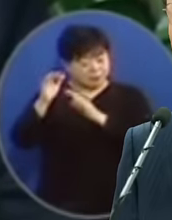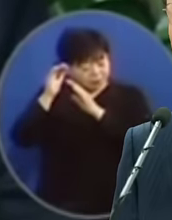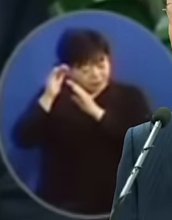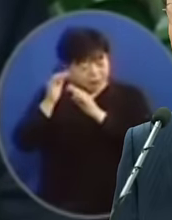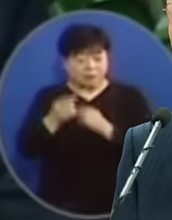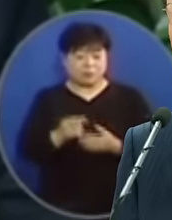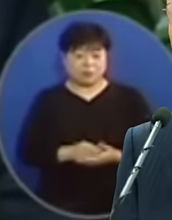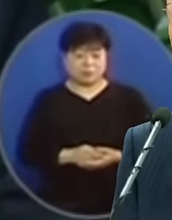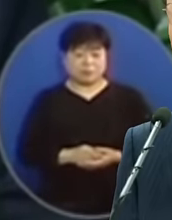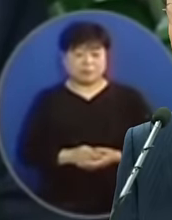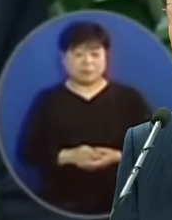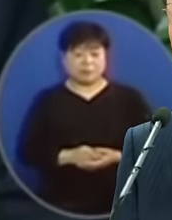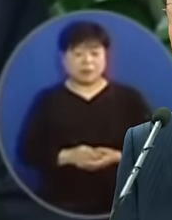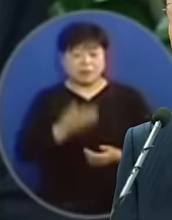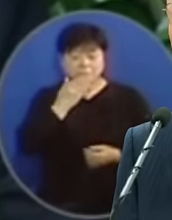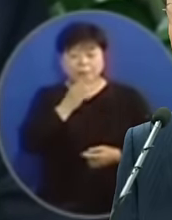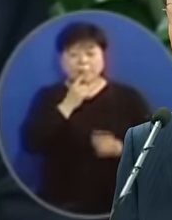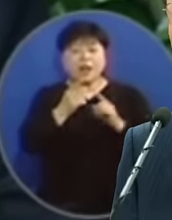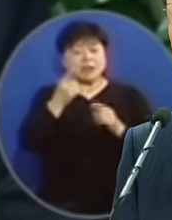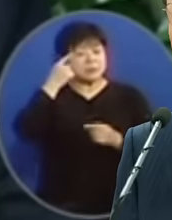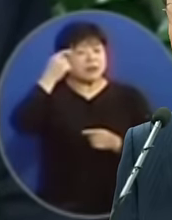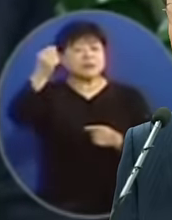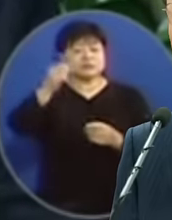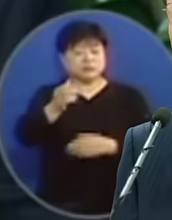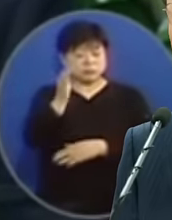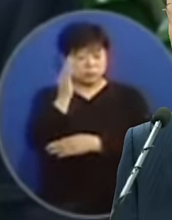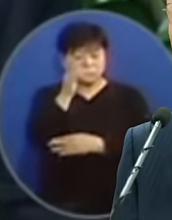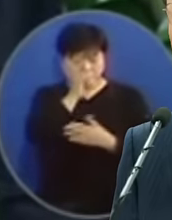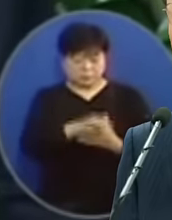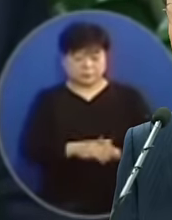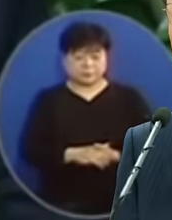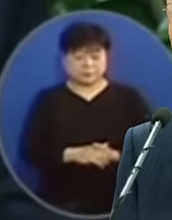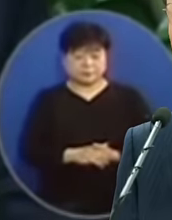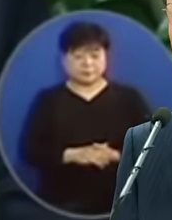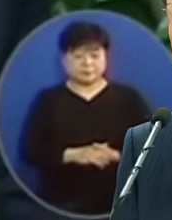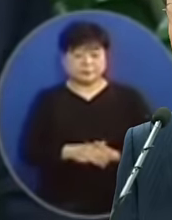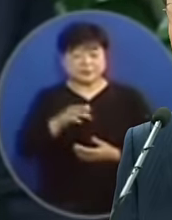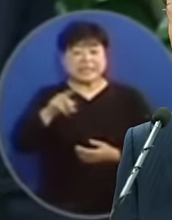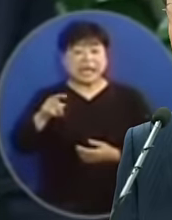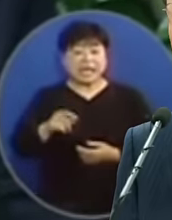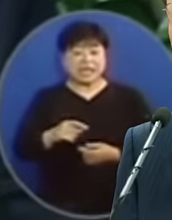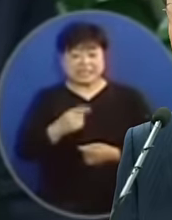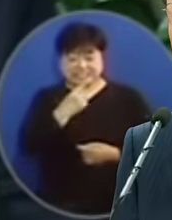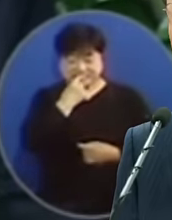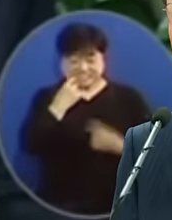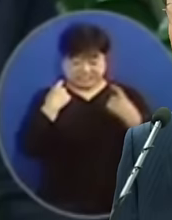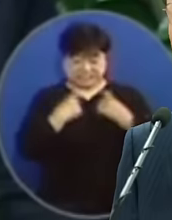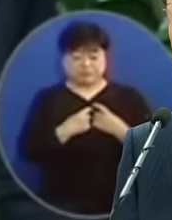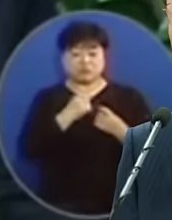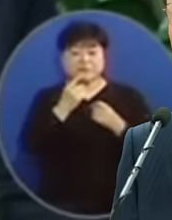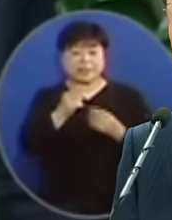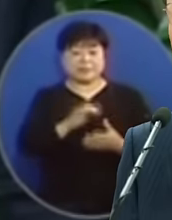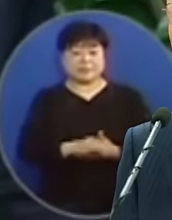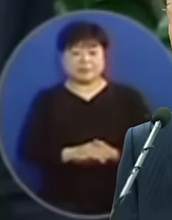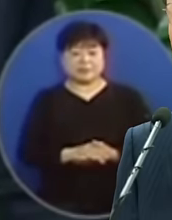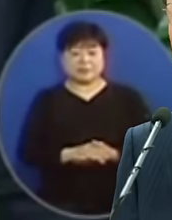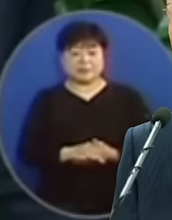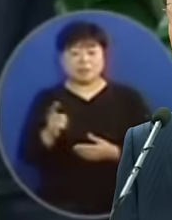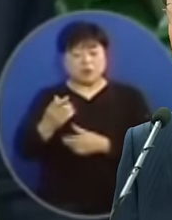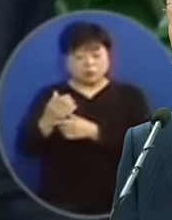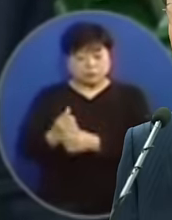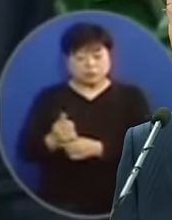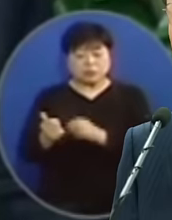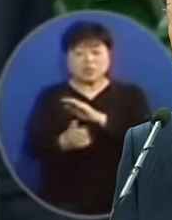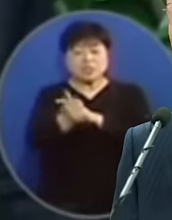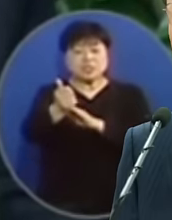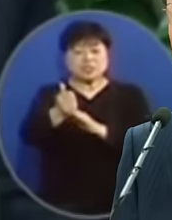것입니다. 굉장히 긍정적인 설교를 하시는데 차동혁 신부는 한번 말하기를 아무거나 붙들고